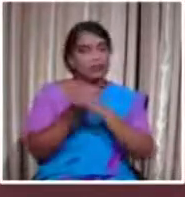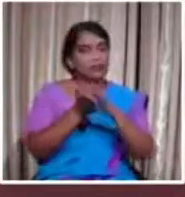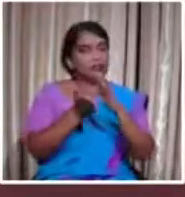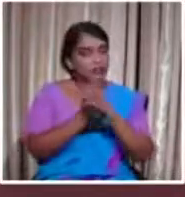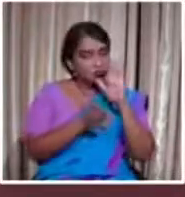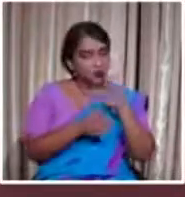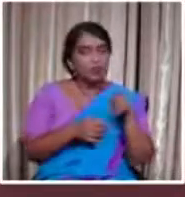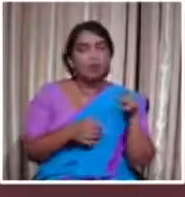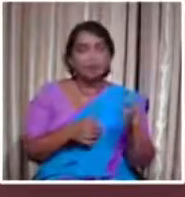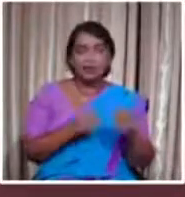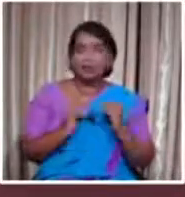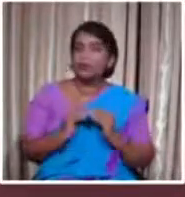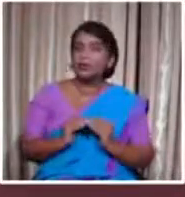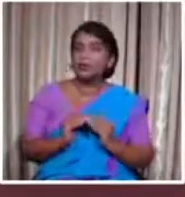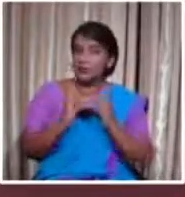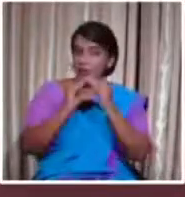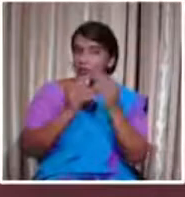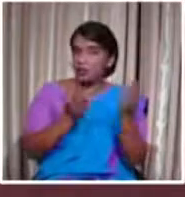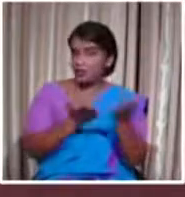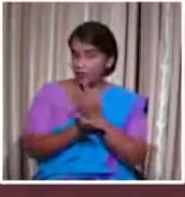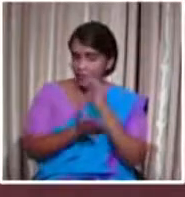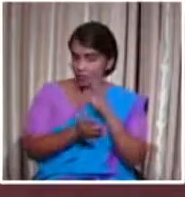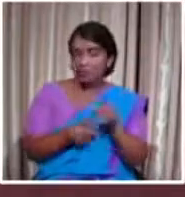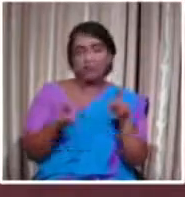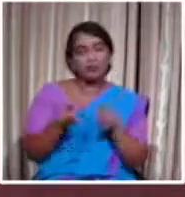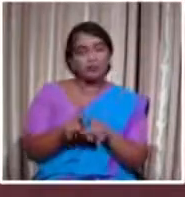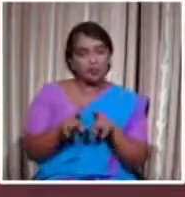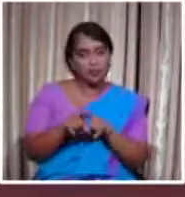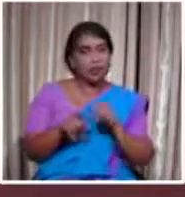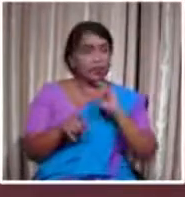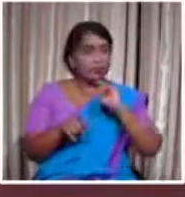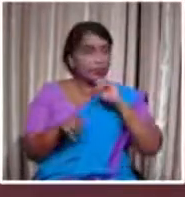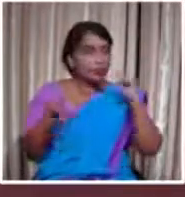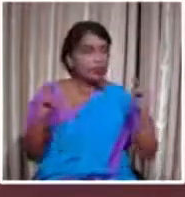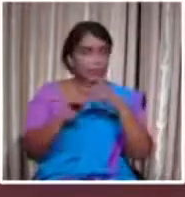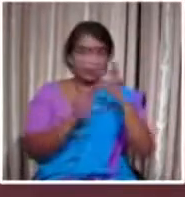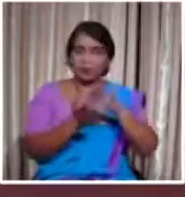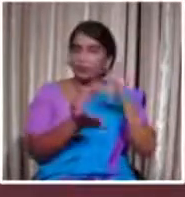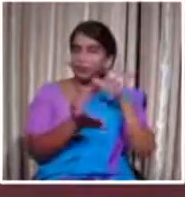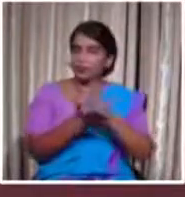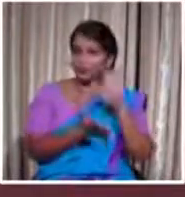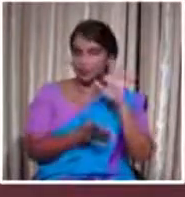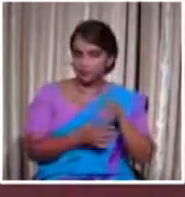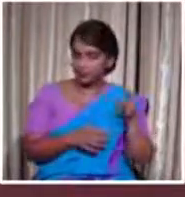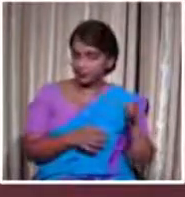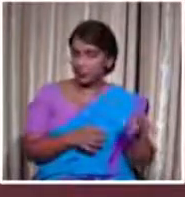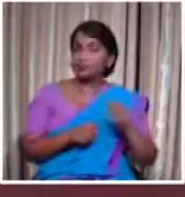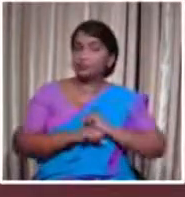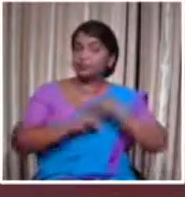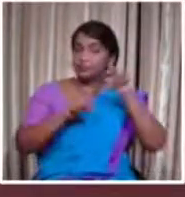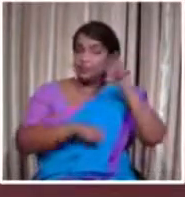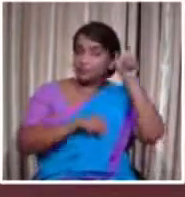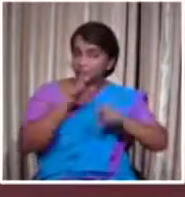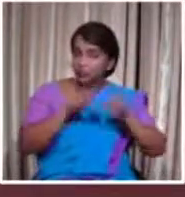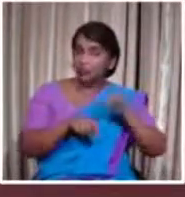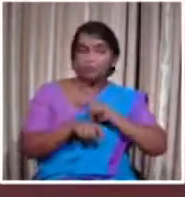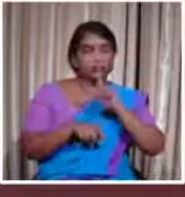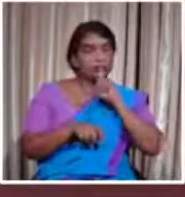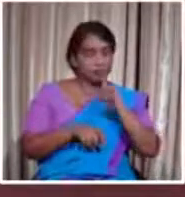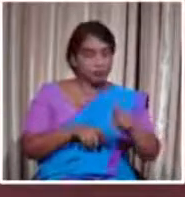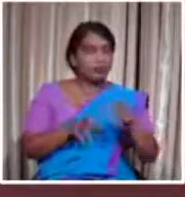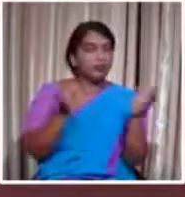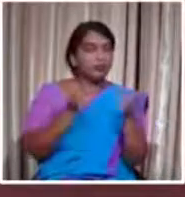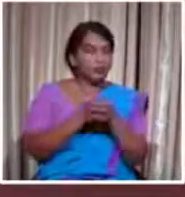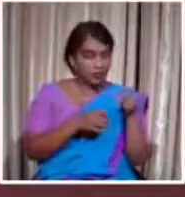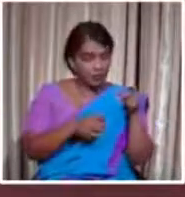වෙනුවෙන් සංවර්ධනය වෙන් කර තිබිය යුතු බවට ශ්‍රේෂ්ඨාධිකරණ තීන්දුව කර තියෙනවා. අරගල කරුවන් ලෙස හඳුන්වා ගන්නා මේ